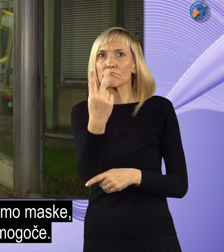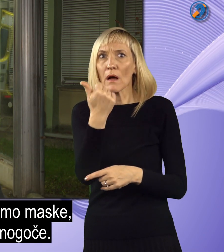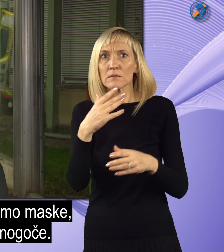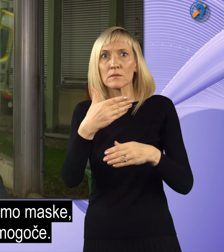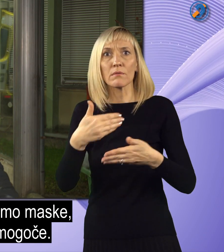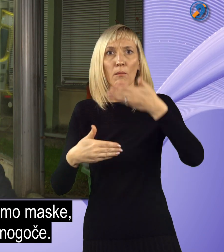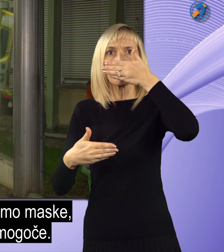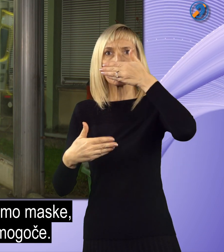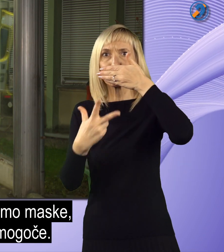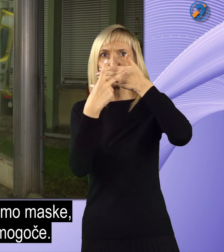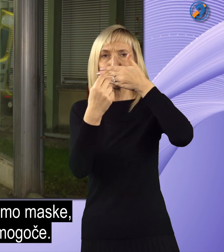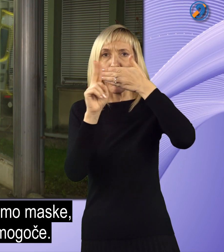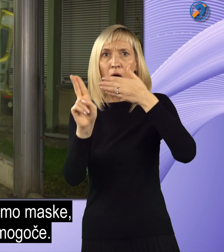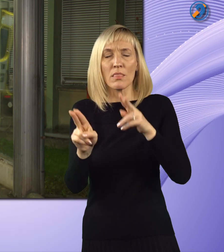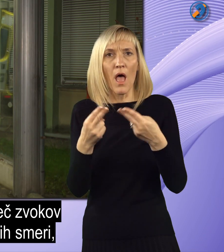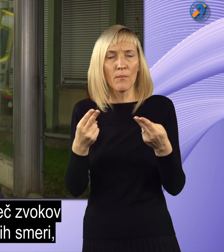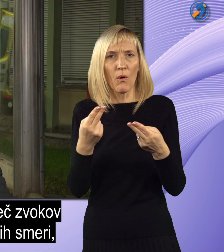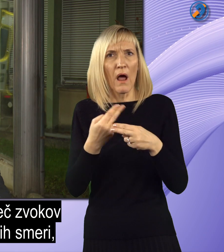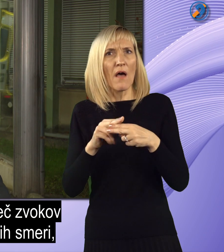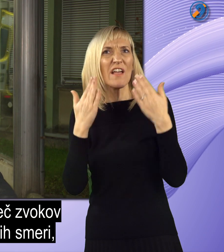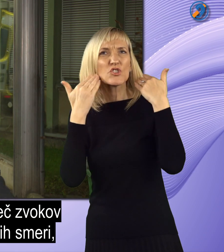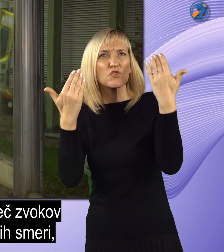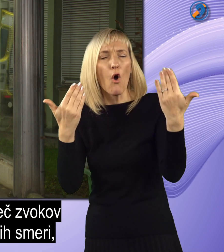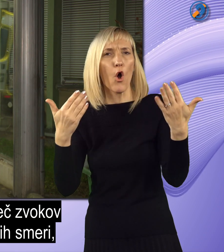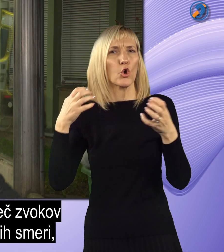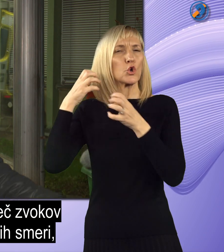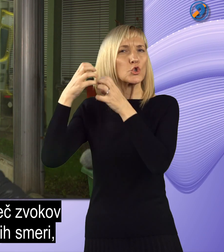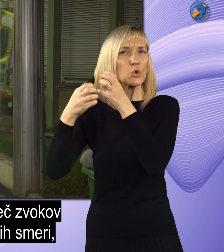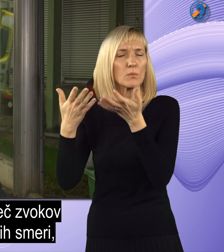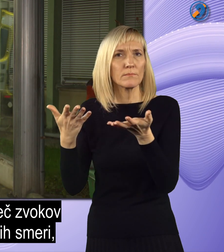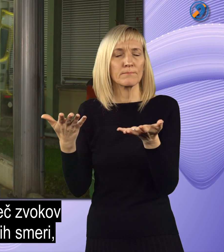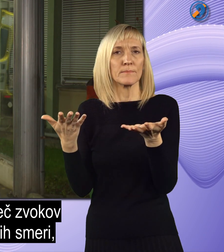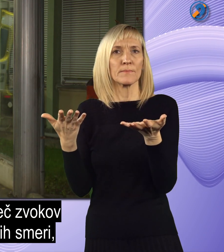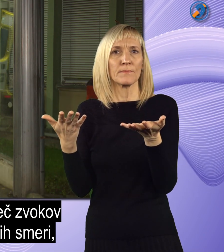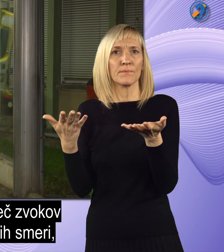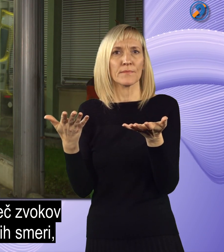ampak zdaj, ko imamo maske, je to nemogoče in kak je več zvokov, mogoče več